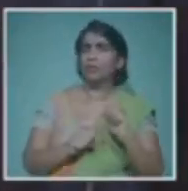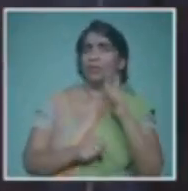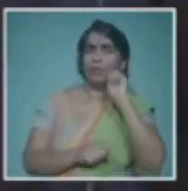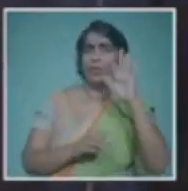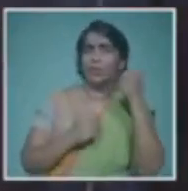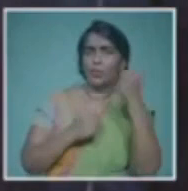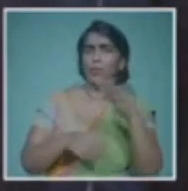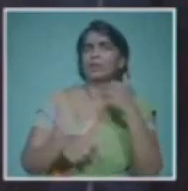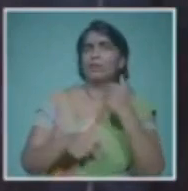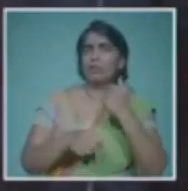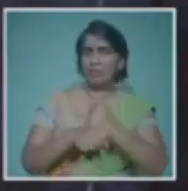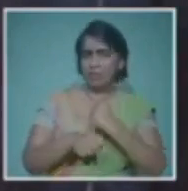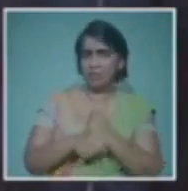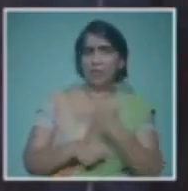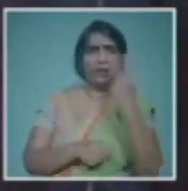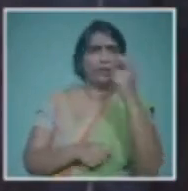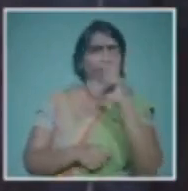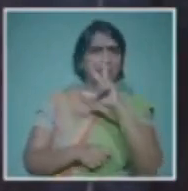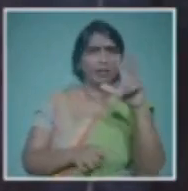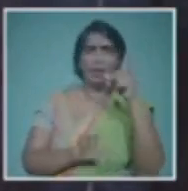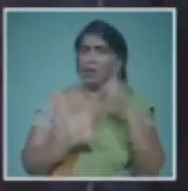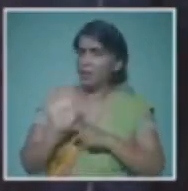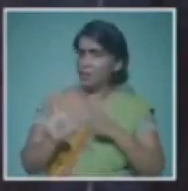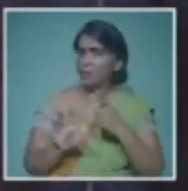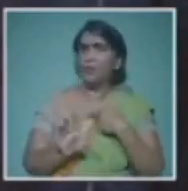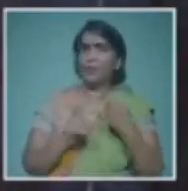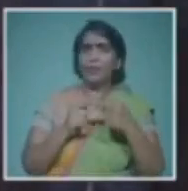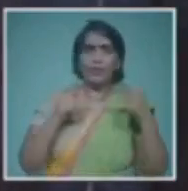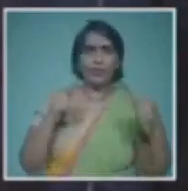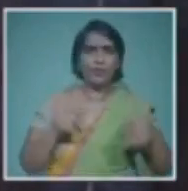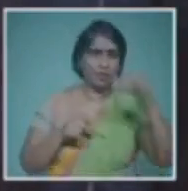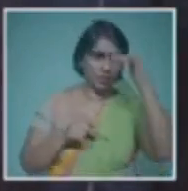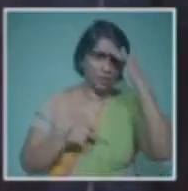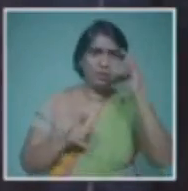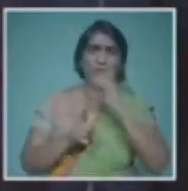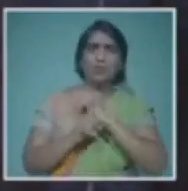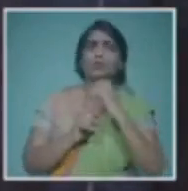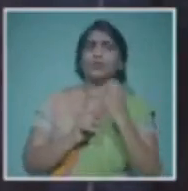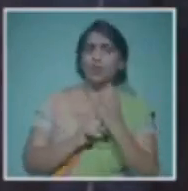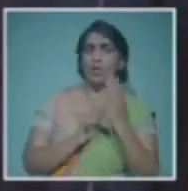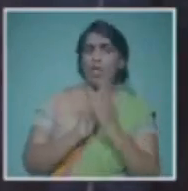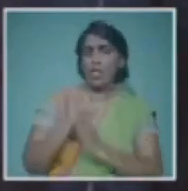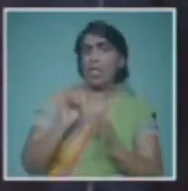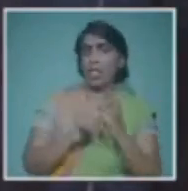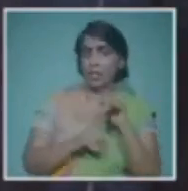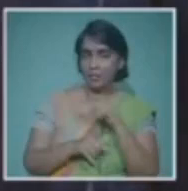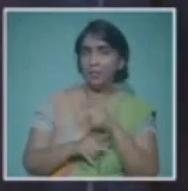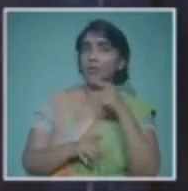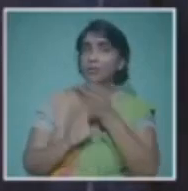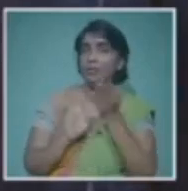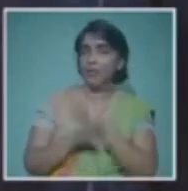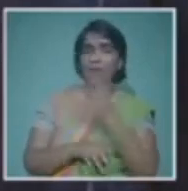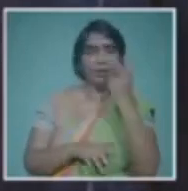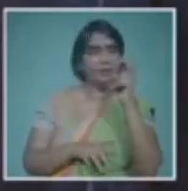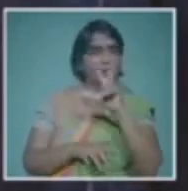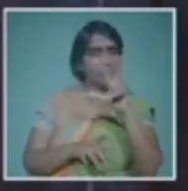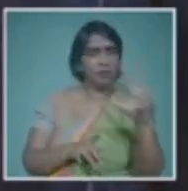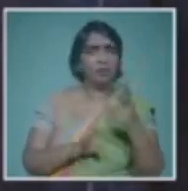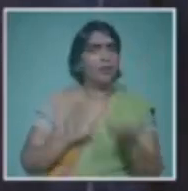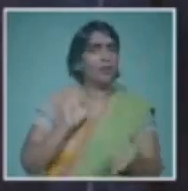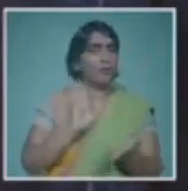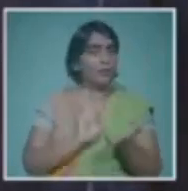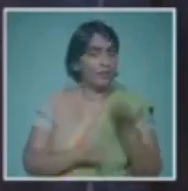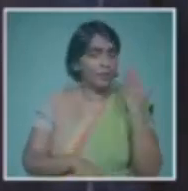ප්‍රතික්ෂේපෙච්ච ආණ්ඩුවක් කියලා දැන් 2018 වර්ෂයේ අපේ හිටපු විපක්ෂ නායකතුමා මම හිතන්නේ සංස්කෘතික කටයුතු භාර ඇමතිවරයා ඒ වෙලාවේ 2018